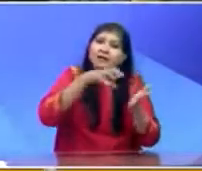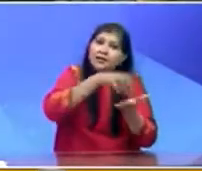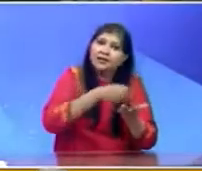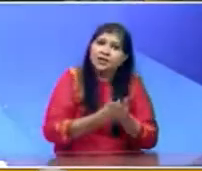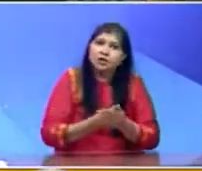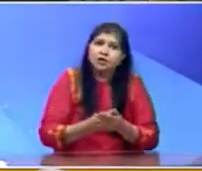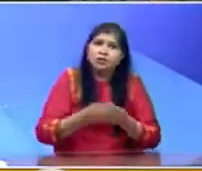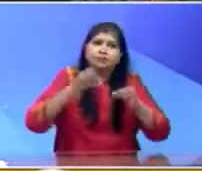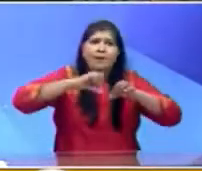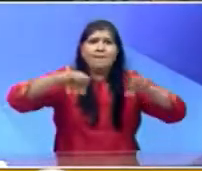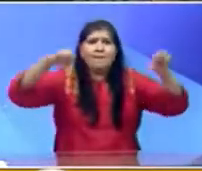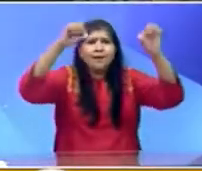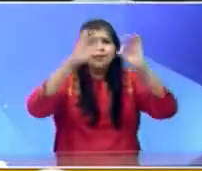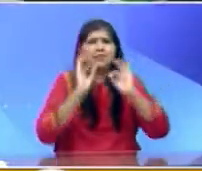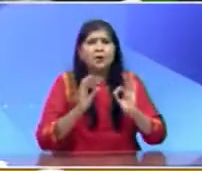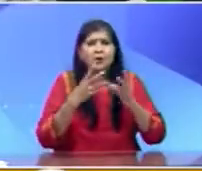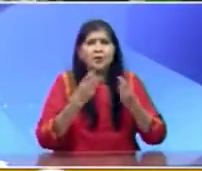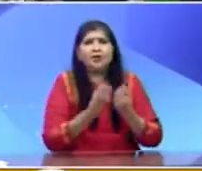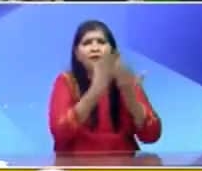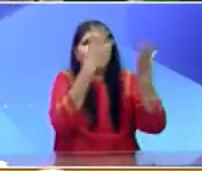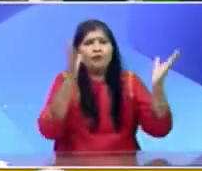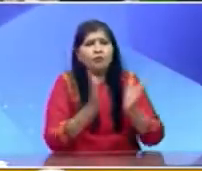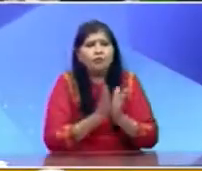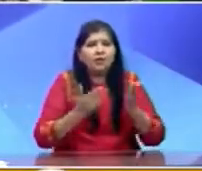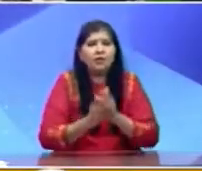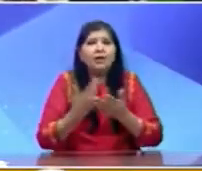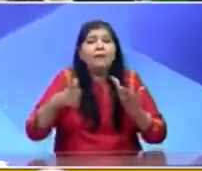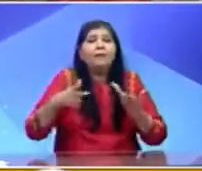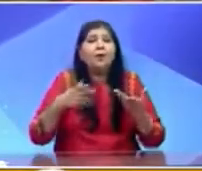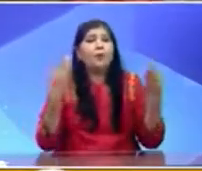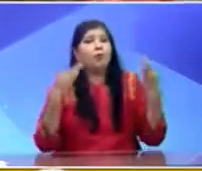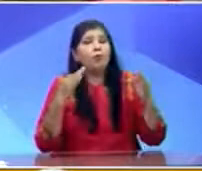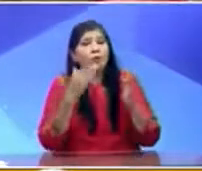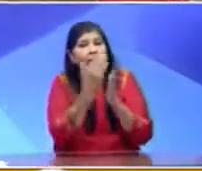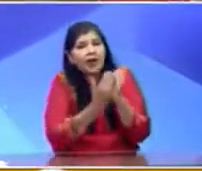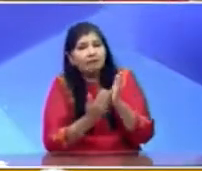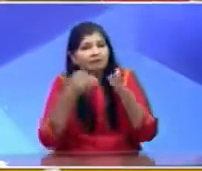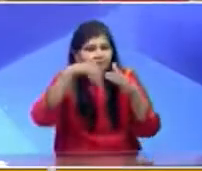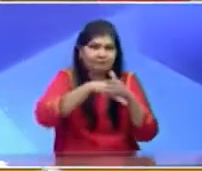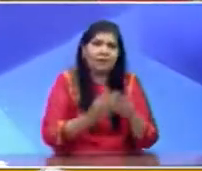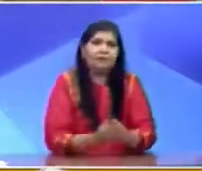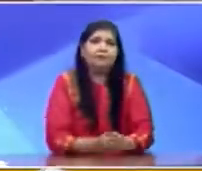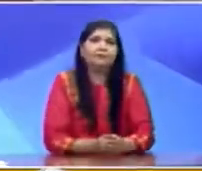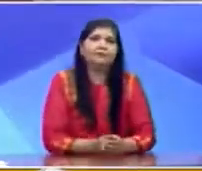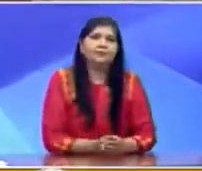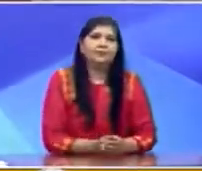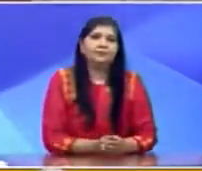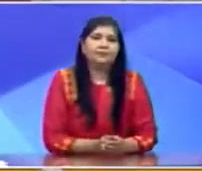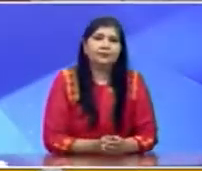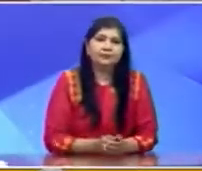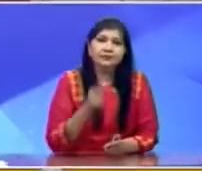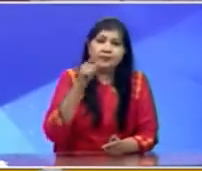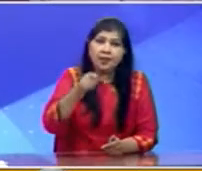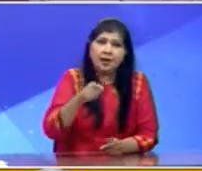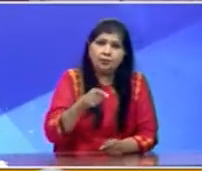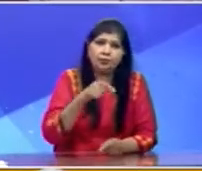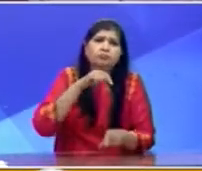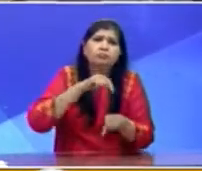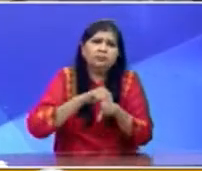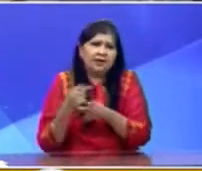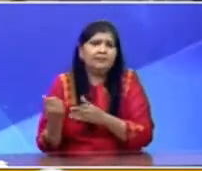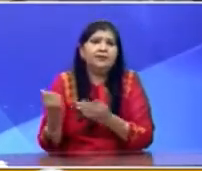जा रहा है। इनमें कई तरह के कार्यक्रमों का भी आयोजन हो रहा है। आपको भी समय